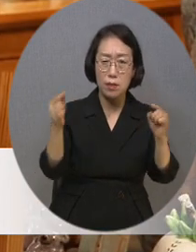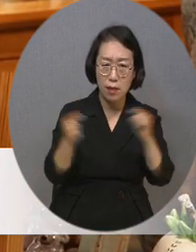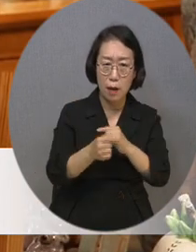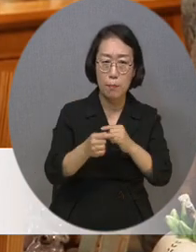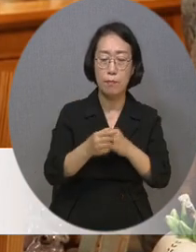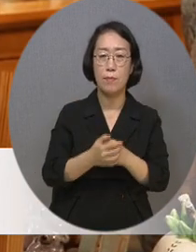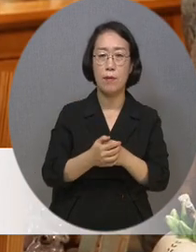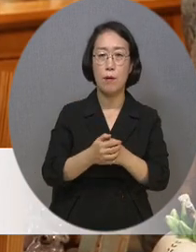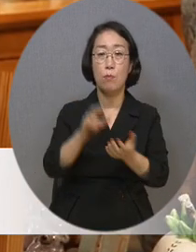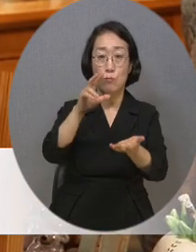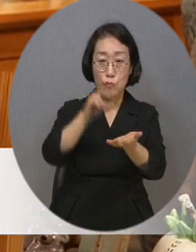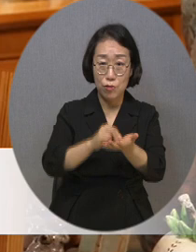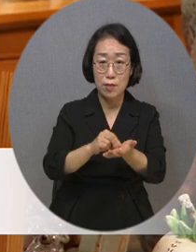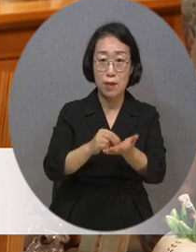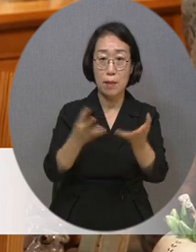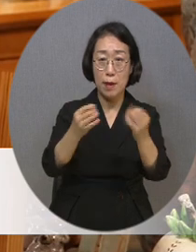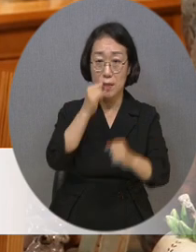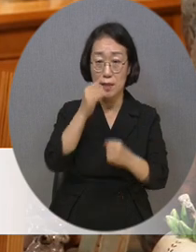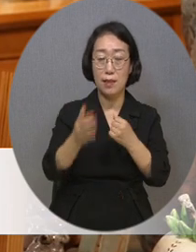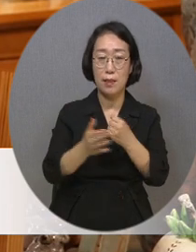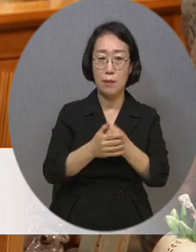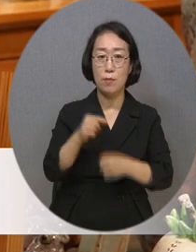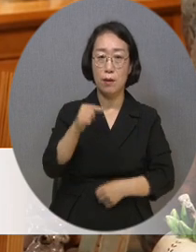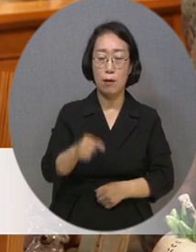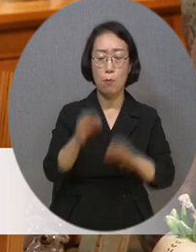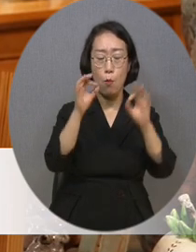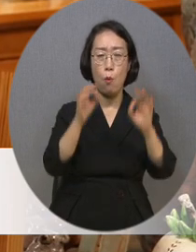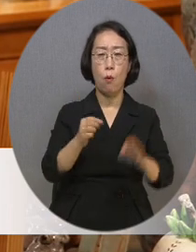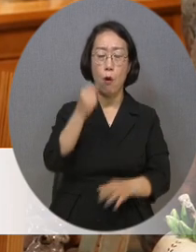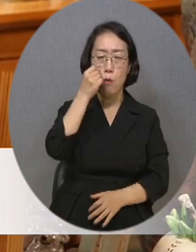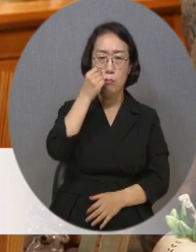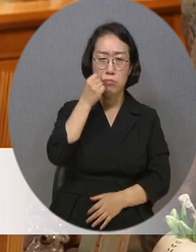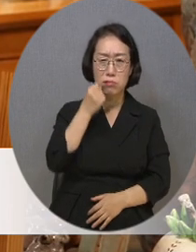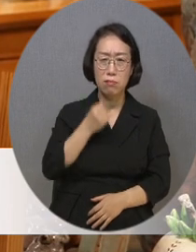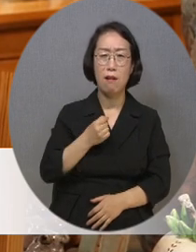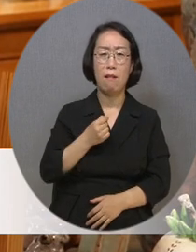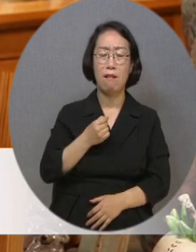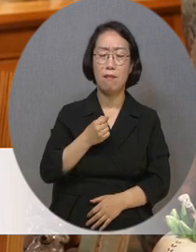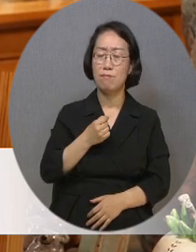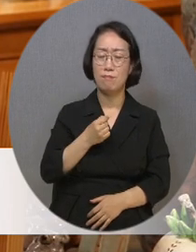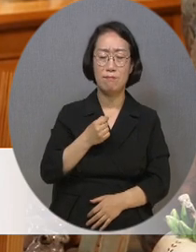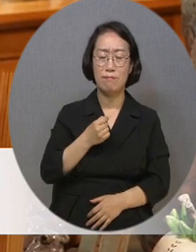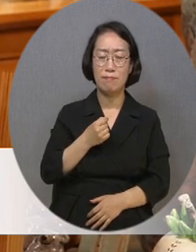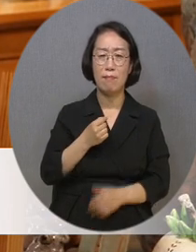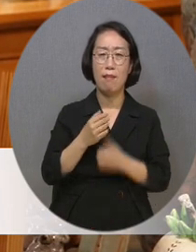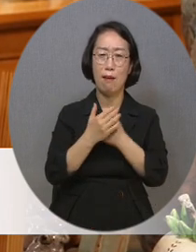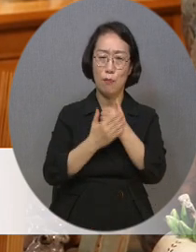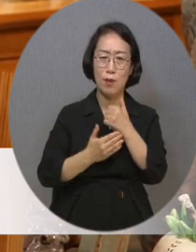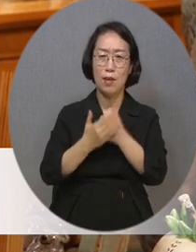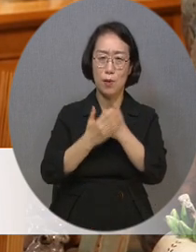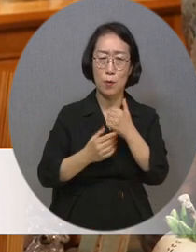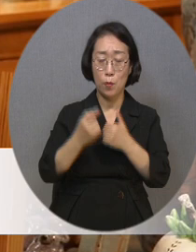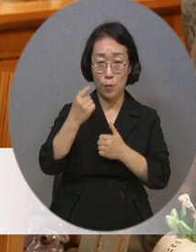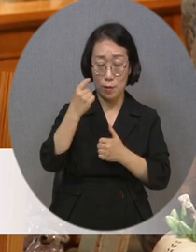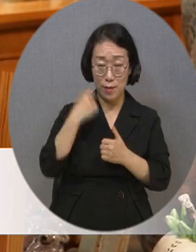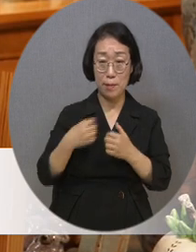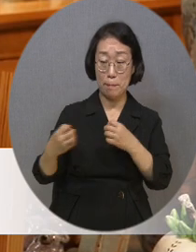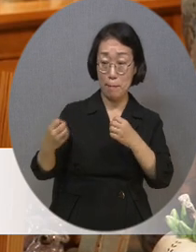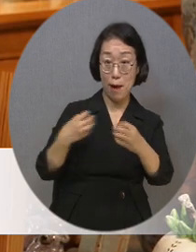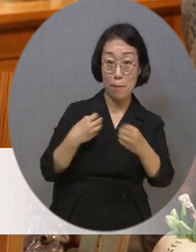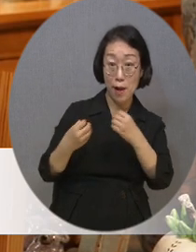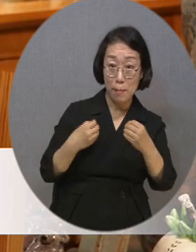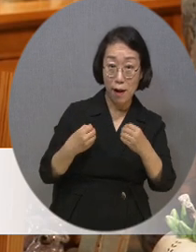주제들이 많기 때문에 작품을 보시고 눈물을 흘리시거나 어떤 위로를 받았다는 그런 피드백을